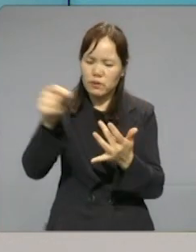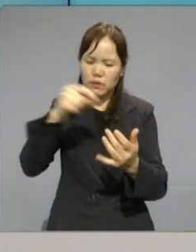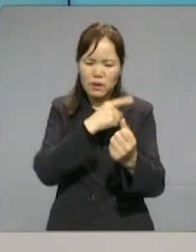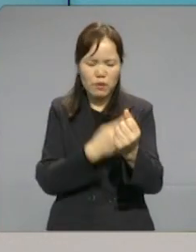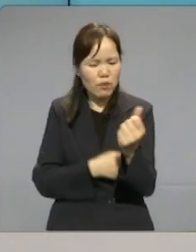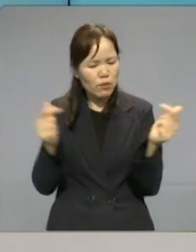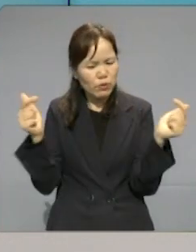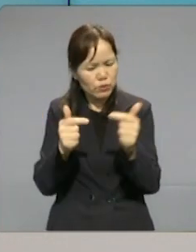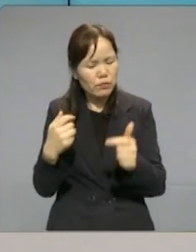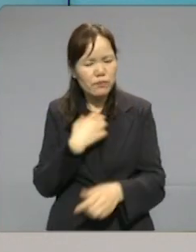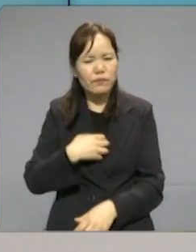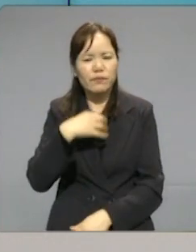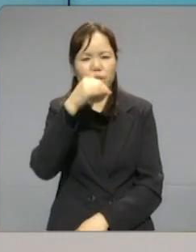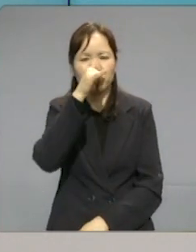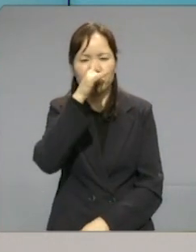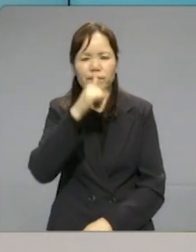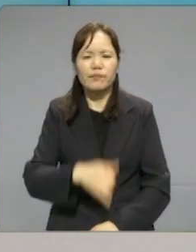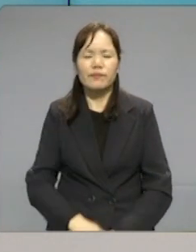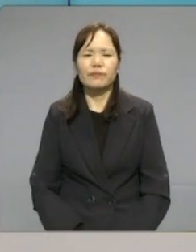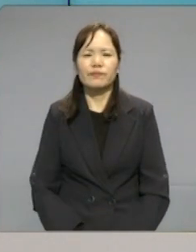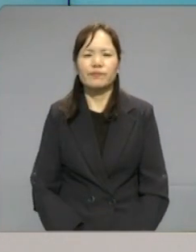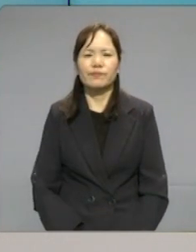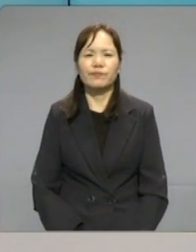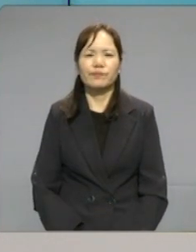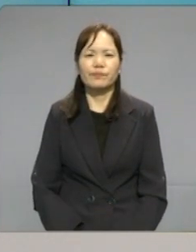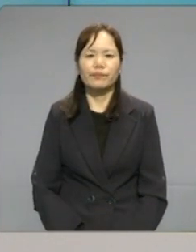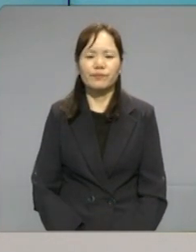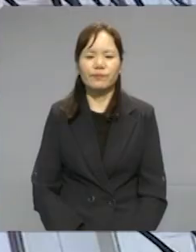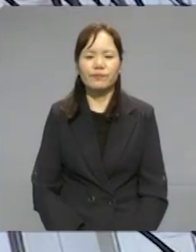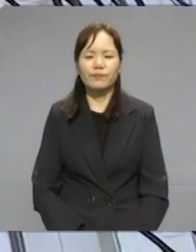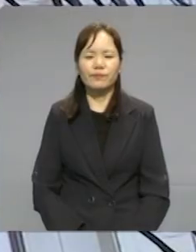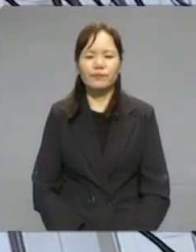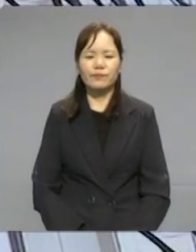있다는 우려도 나옵니다. 신송희 기자입니다.